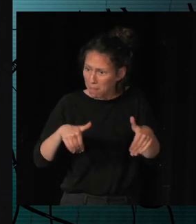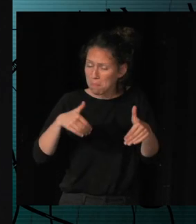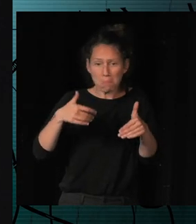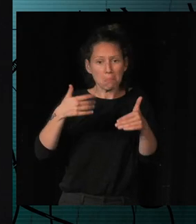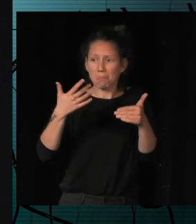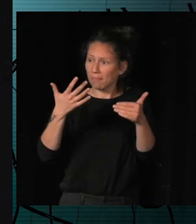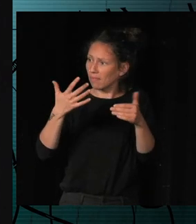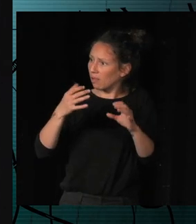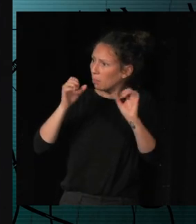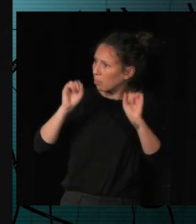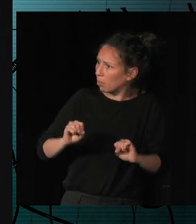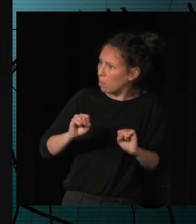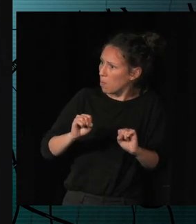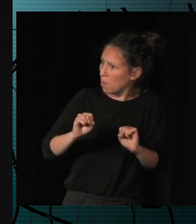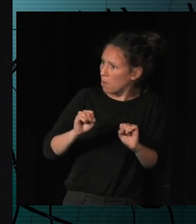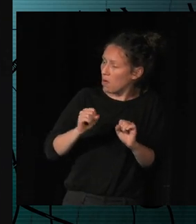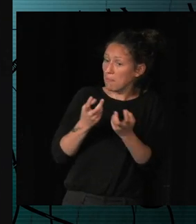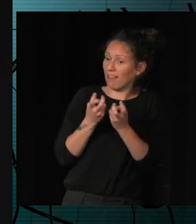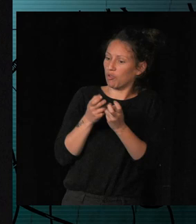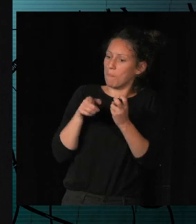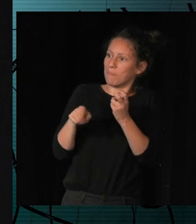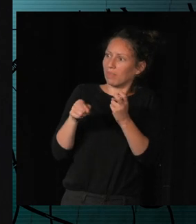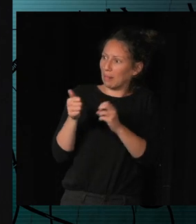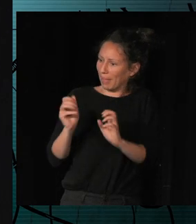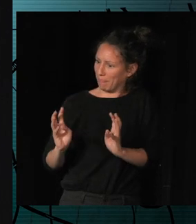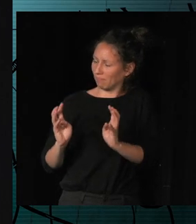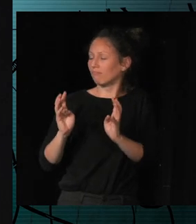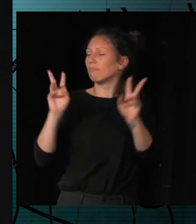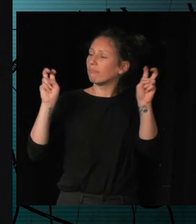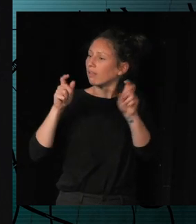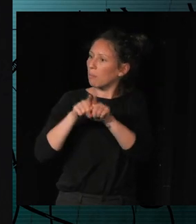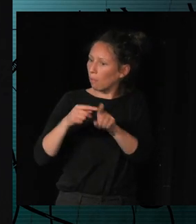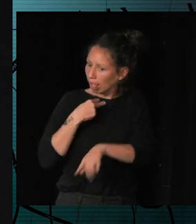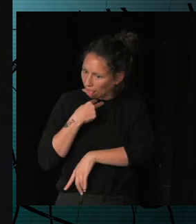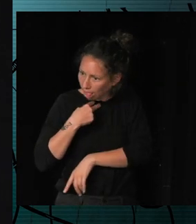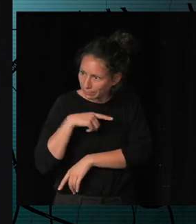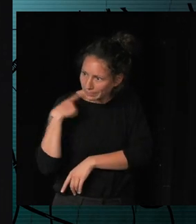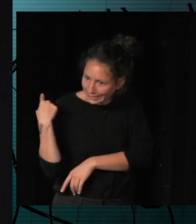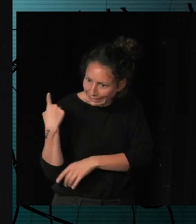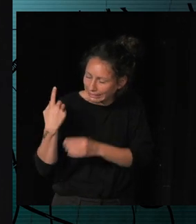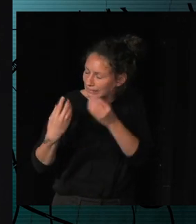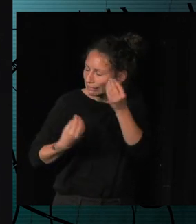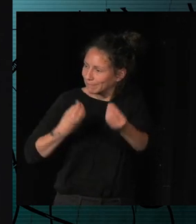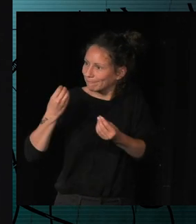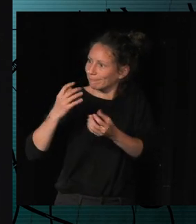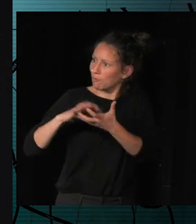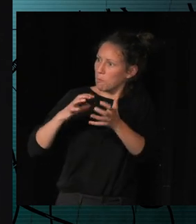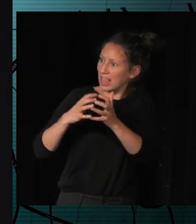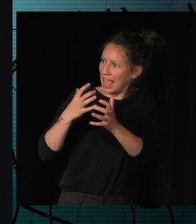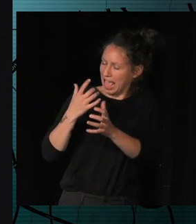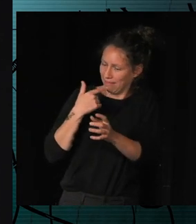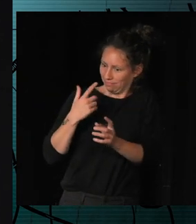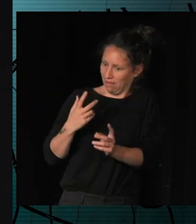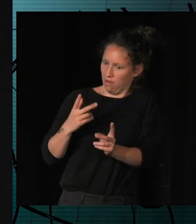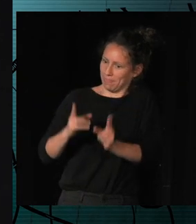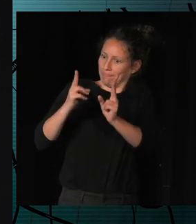long notamment ben les phases où elle se retrouve piégée dans les ténèbres elles m'ont toujours frustré parce que je les trouve visuellement extraordinaires mais finalement elles sont